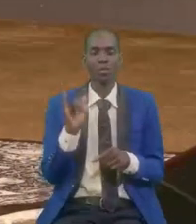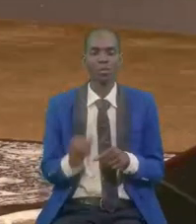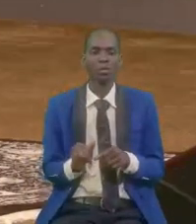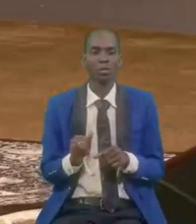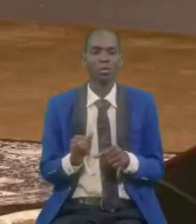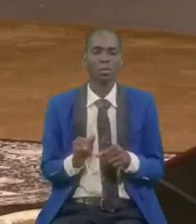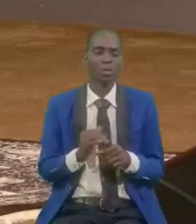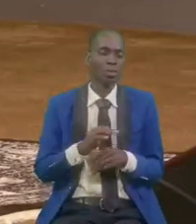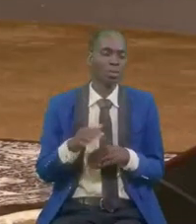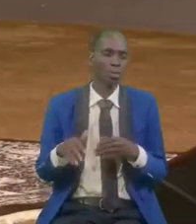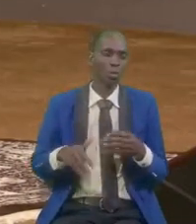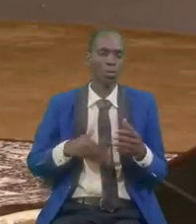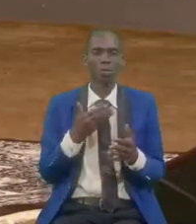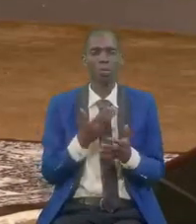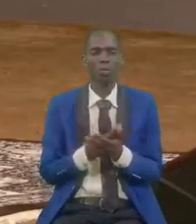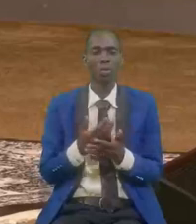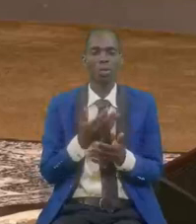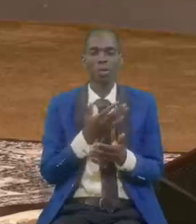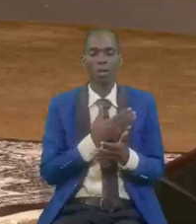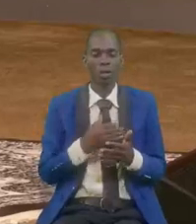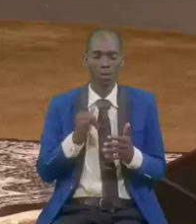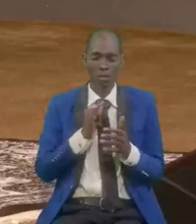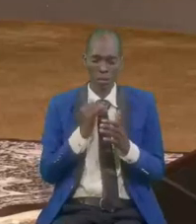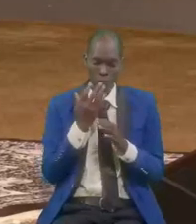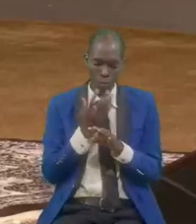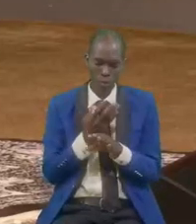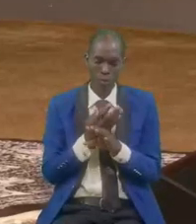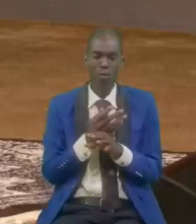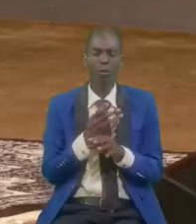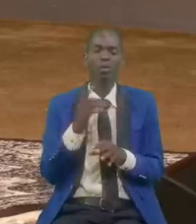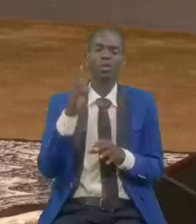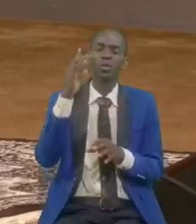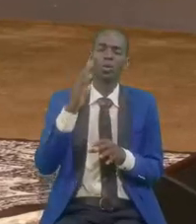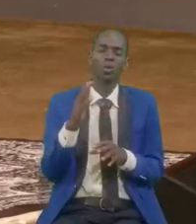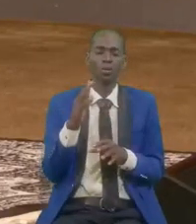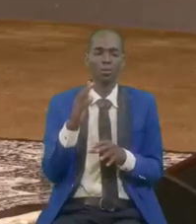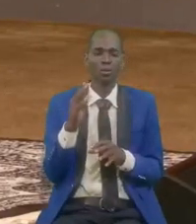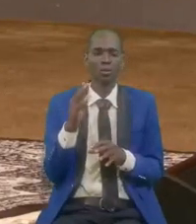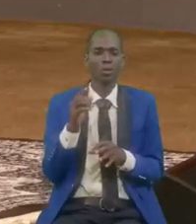complètement. Et que tout